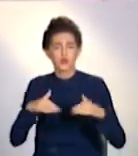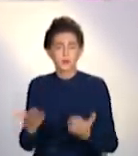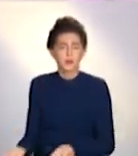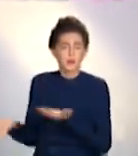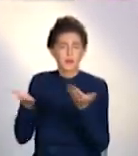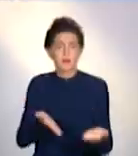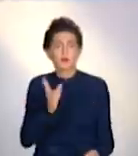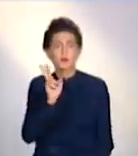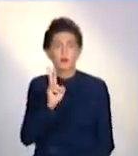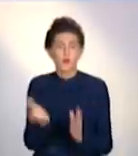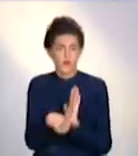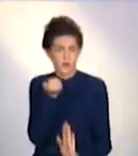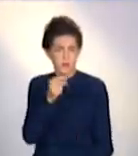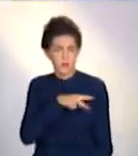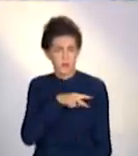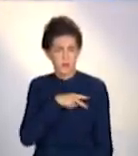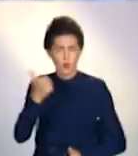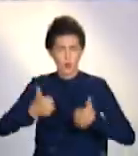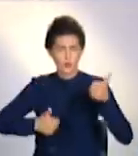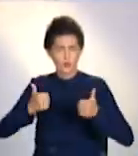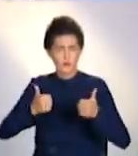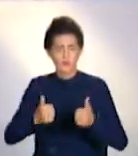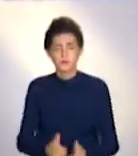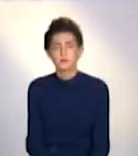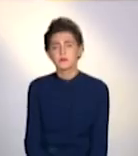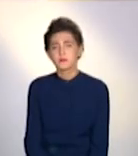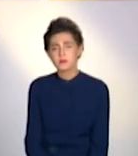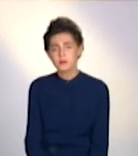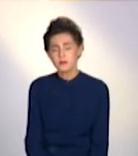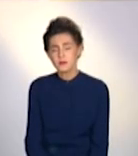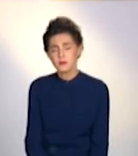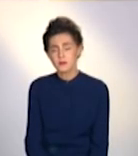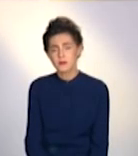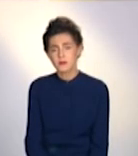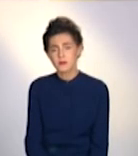призерів конкурсу. Ольга Коваленко, Оксана Корчма, Володимир Конопля для телеканалу «Донбас».